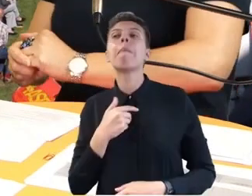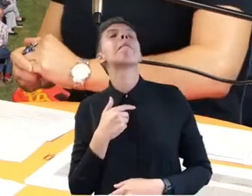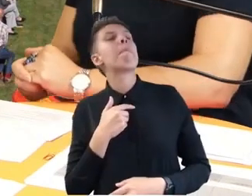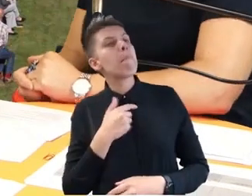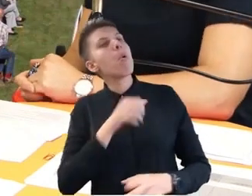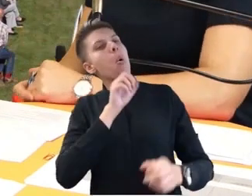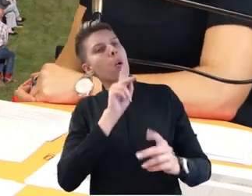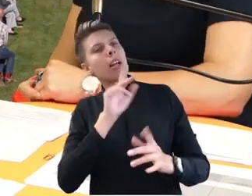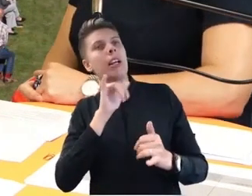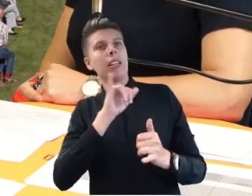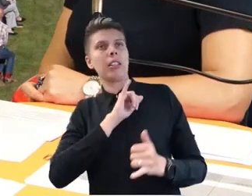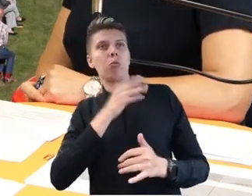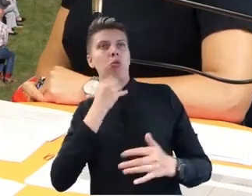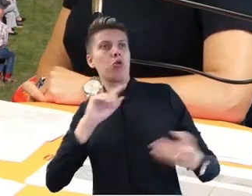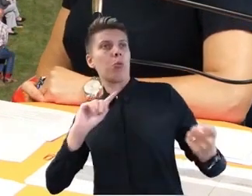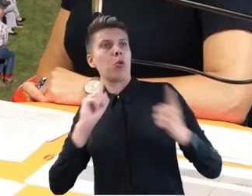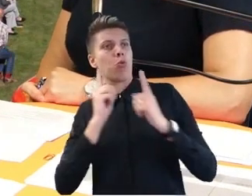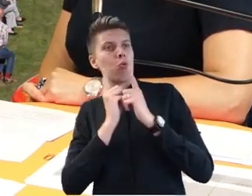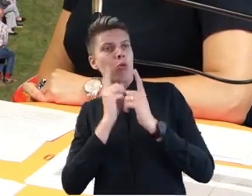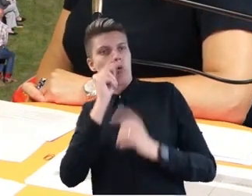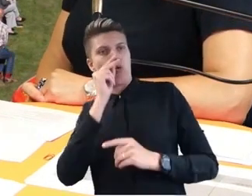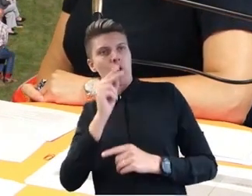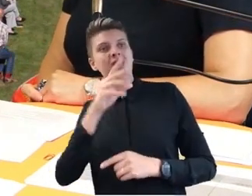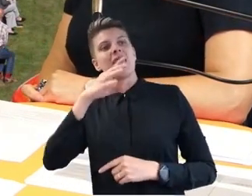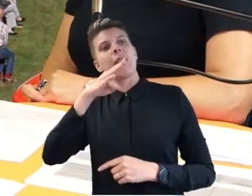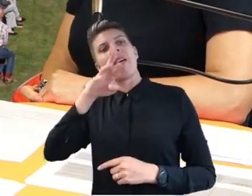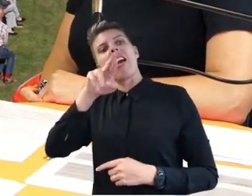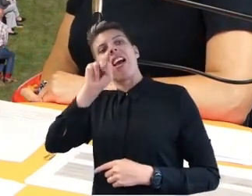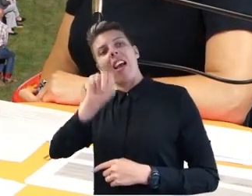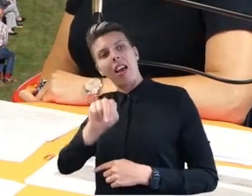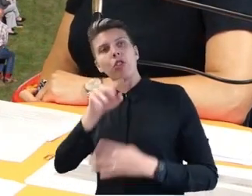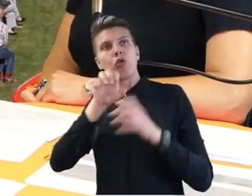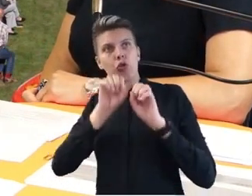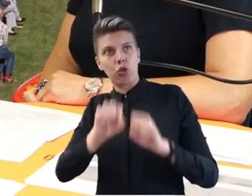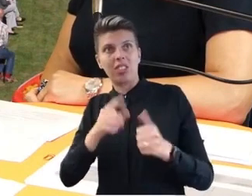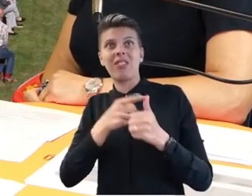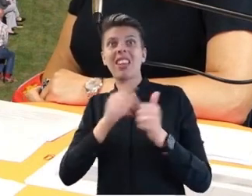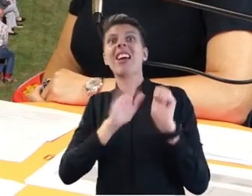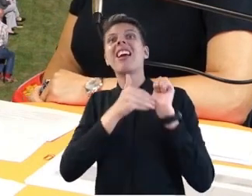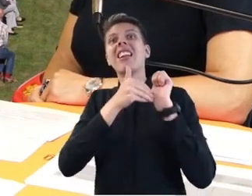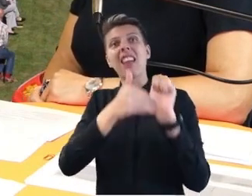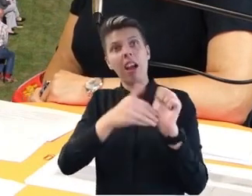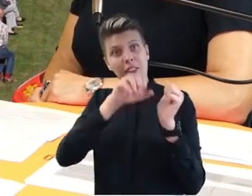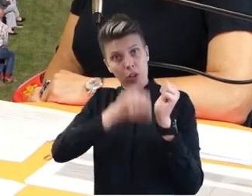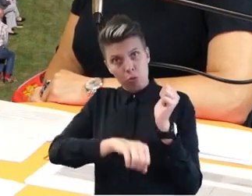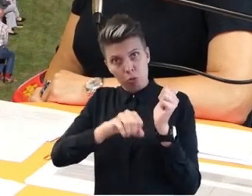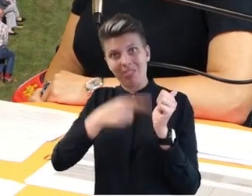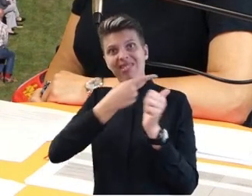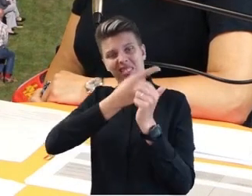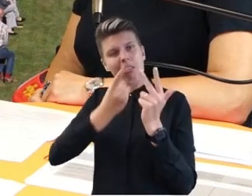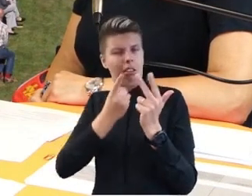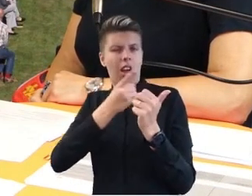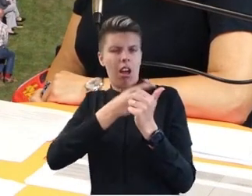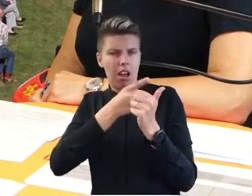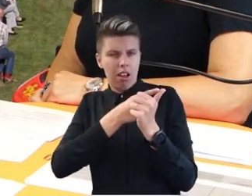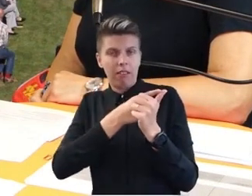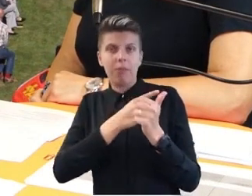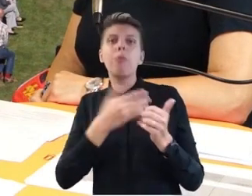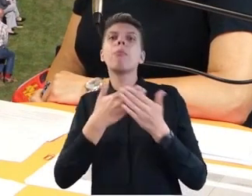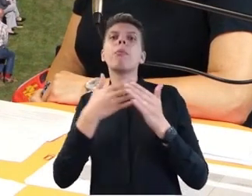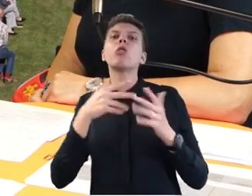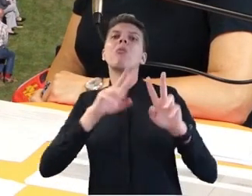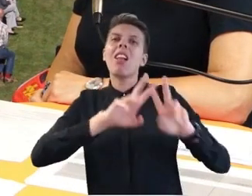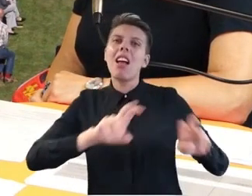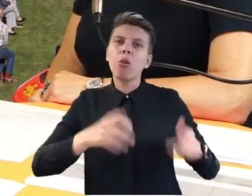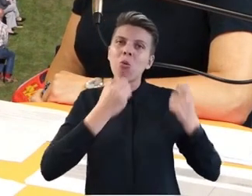haben wir überhaupt im c-band schule hat das eis das sind die drei aspekte nachweismöglichkeiten dort haben wir die erkundungs wagen